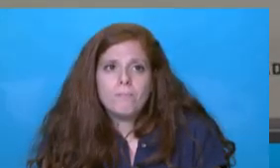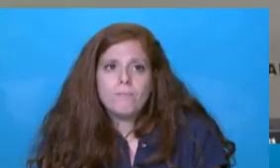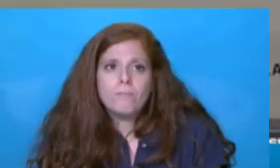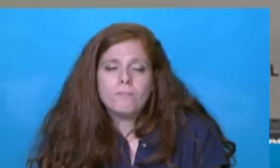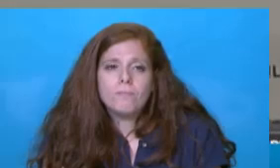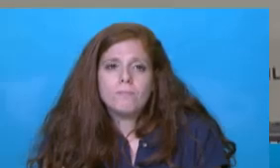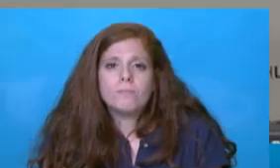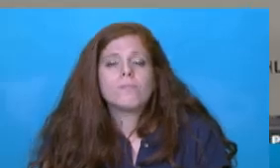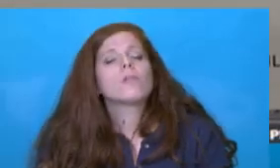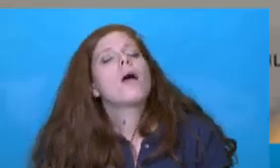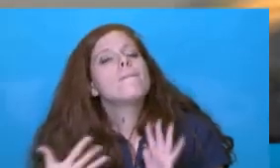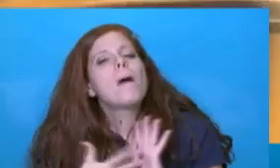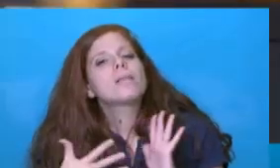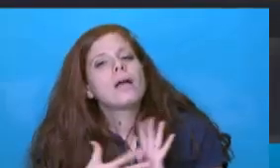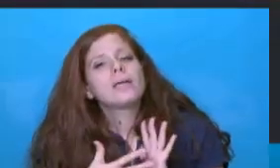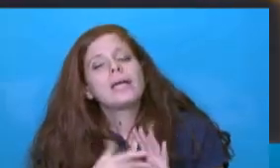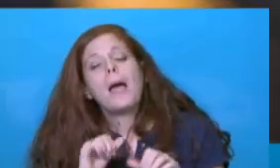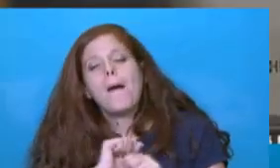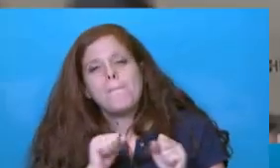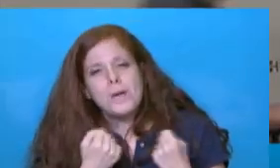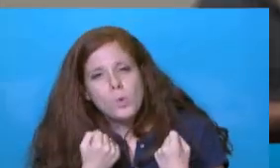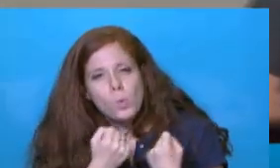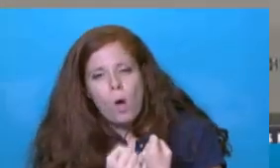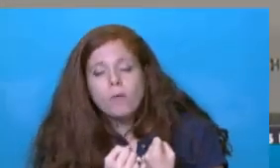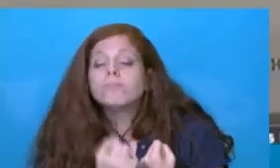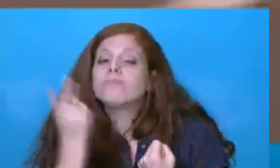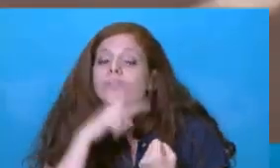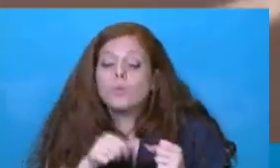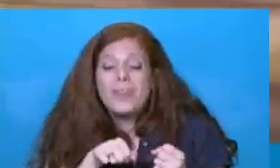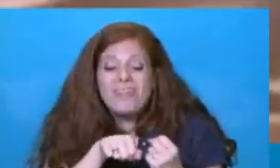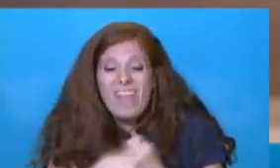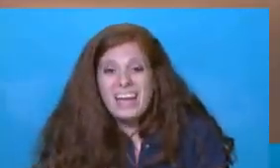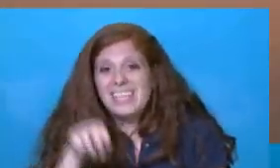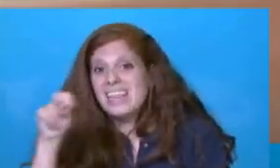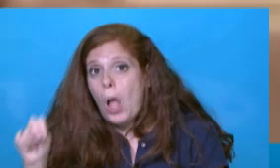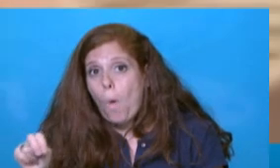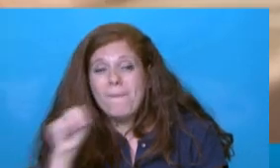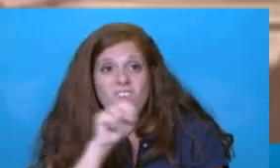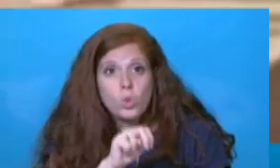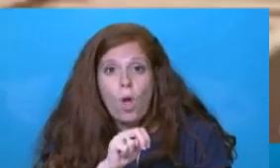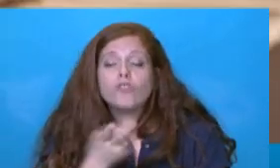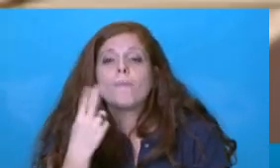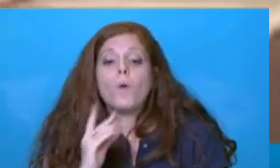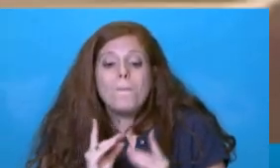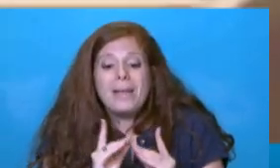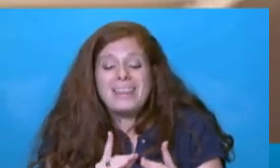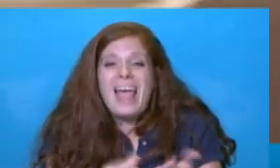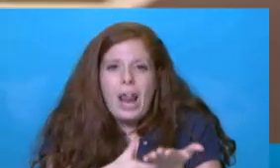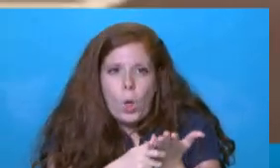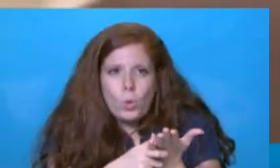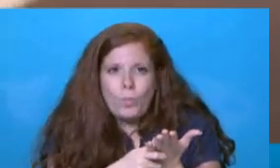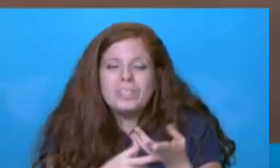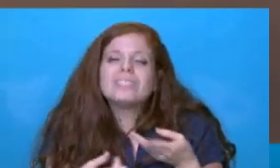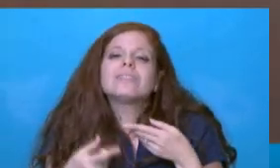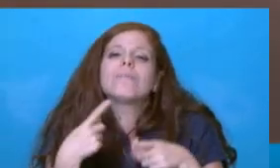מתחקיר הפיגוע שלשום עולה כי המחבל דרס את נחום ונועם כשהיו בדרכם לתחנת האוטובוס בצומת סמוך לאלעזר.